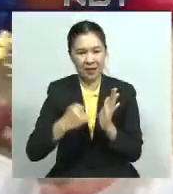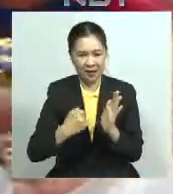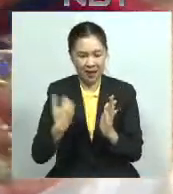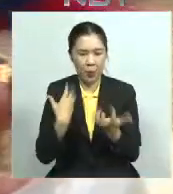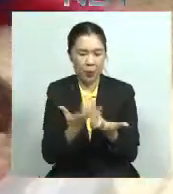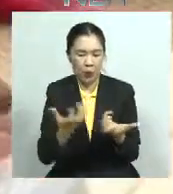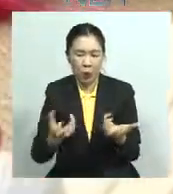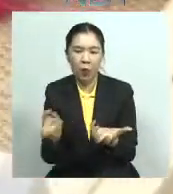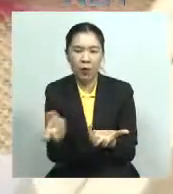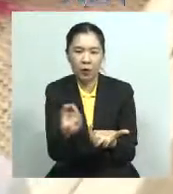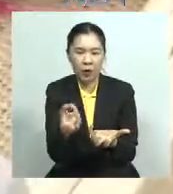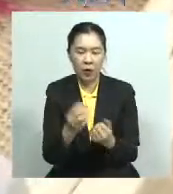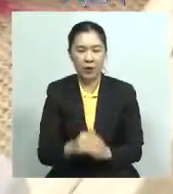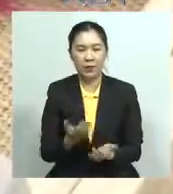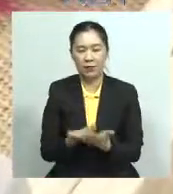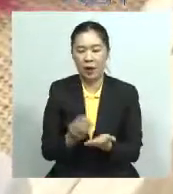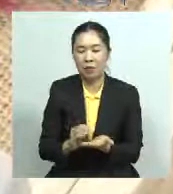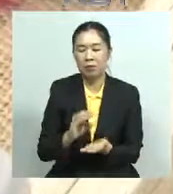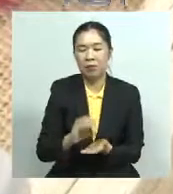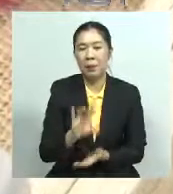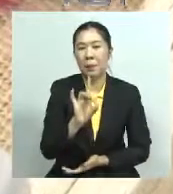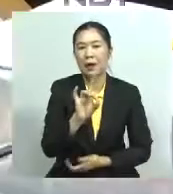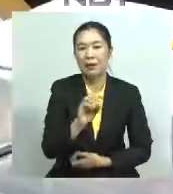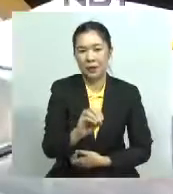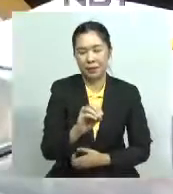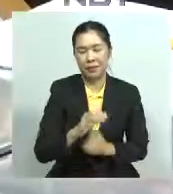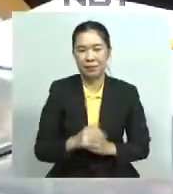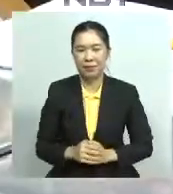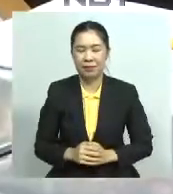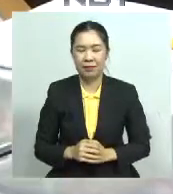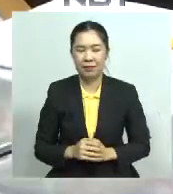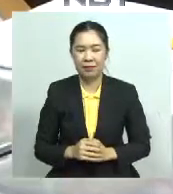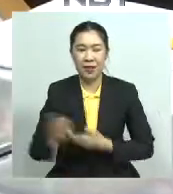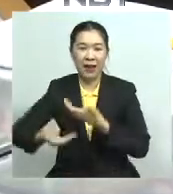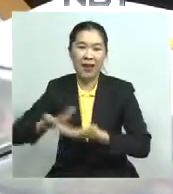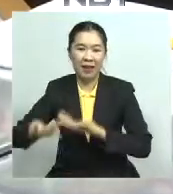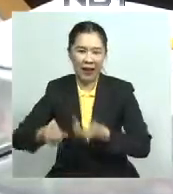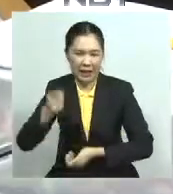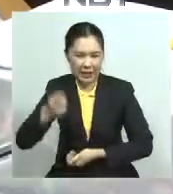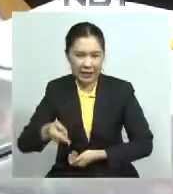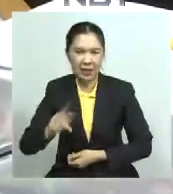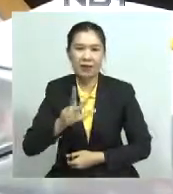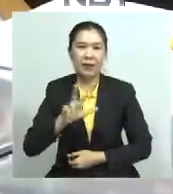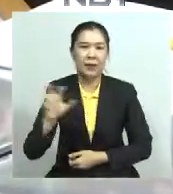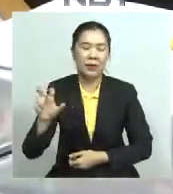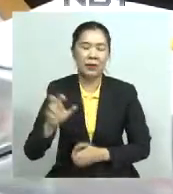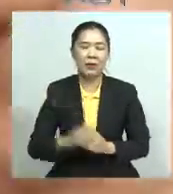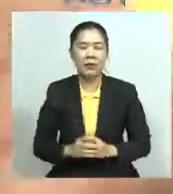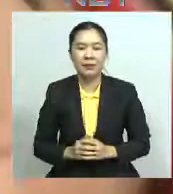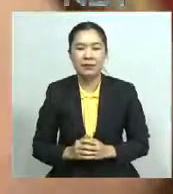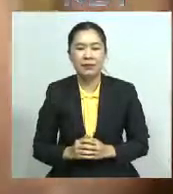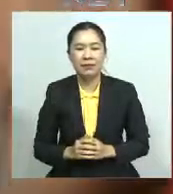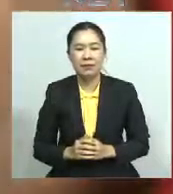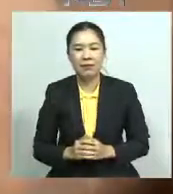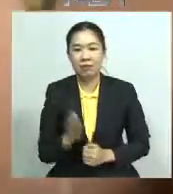องก็มีไม่มากต้นทุนไม่เกิน80บาทเท่านั้นนะครับต่อชิ้นงานขายจริงเกือบ300บาทนะครับ